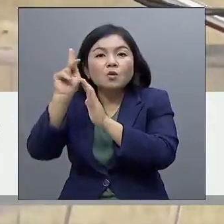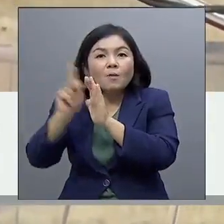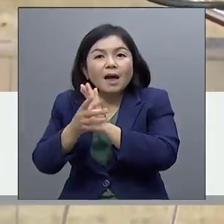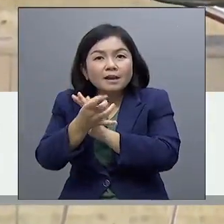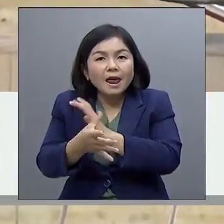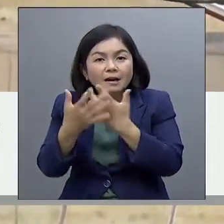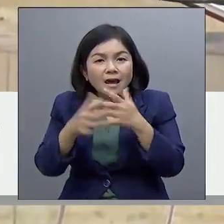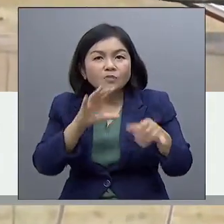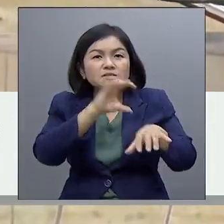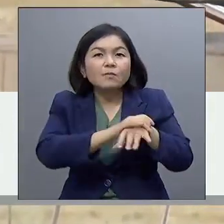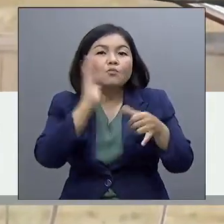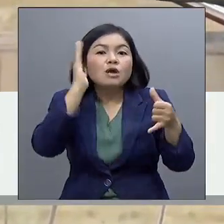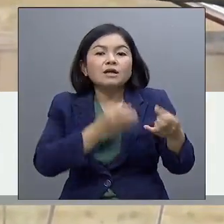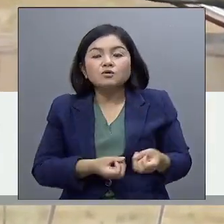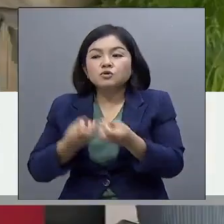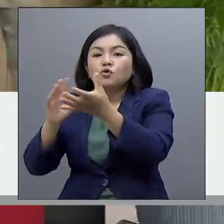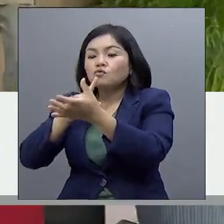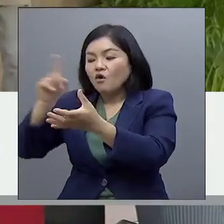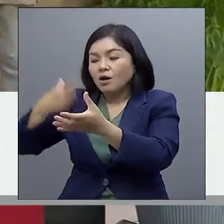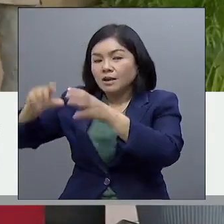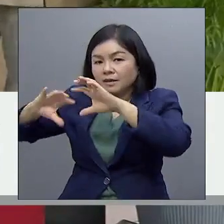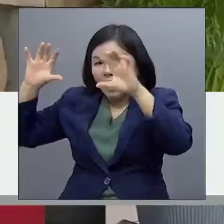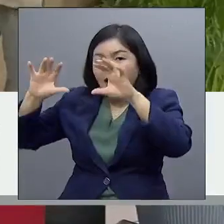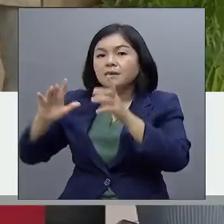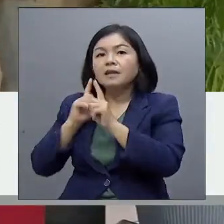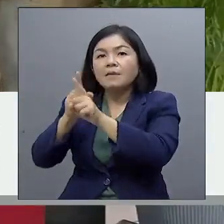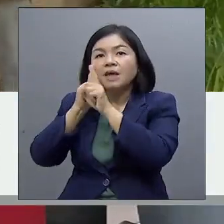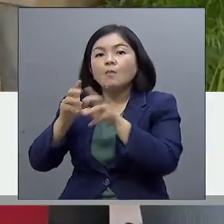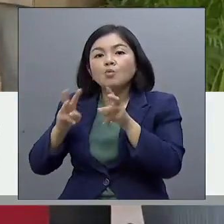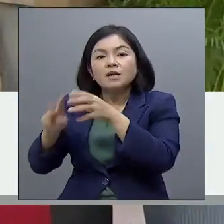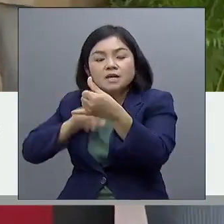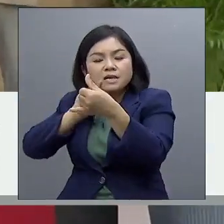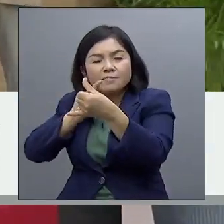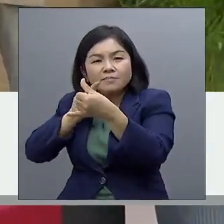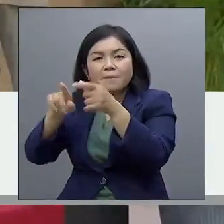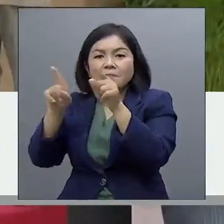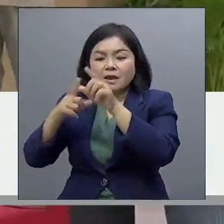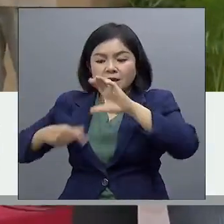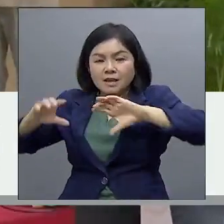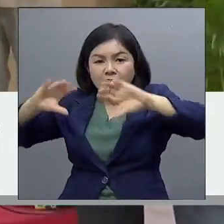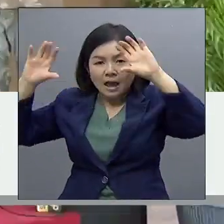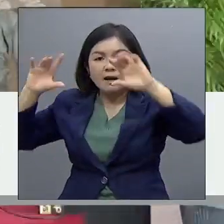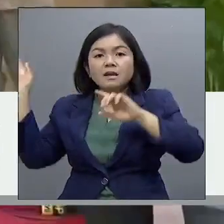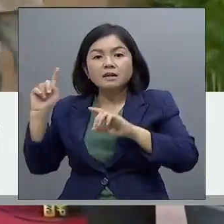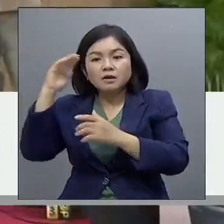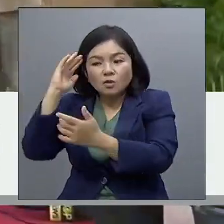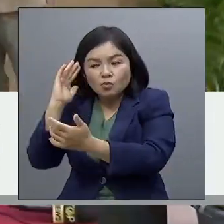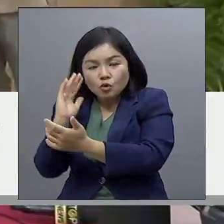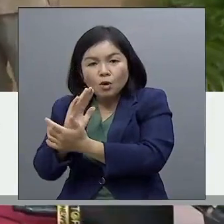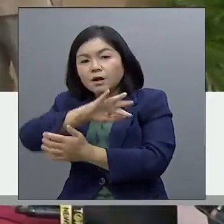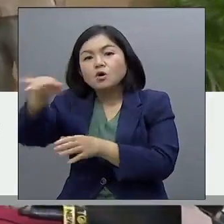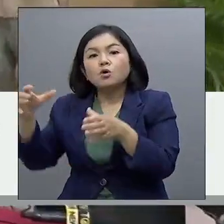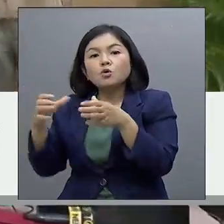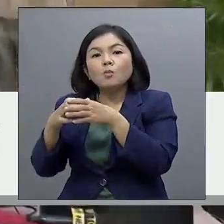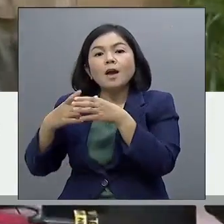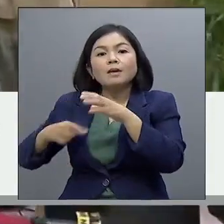ากนั้นนำตัวนายอุปกิตส่งอัยการร่วมสอบสวนตามขั้นตอนค่ะอัยการสูงสุดมีคำสั่งให้คณะพนักงานสอบสวนและคณะพนักงานอั